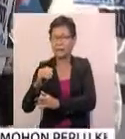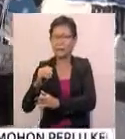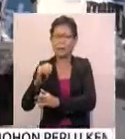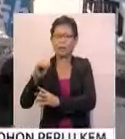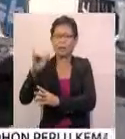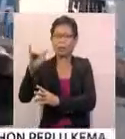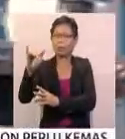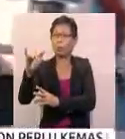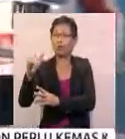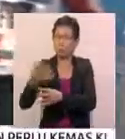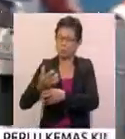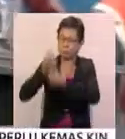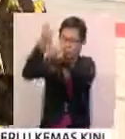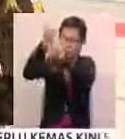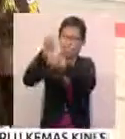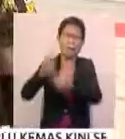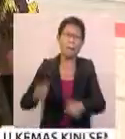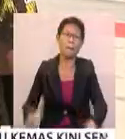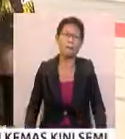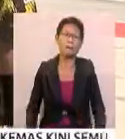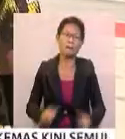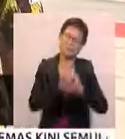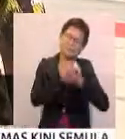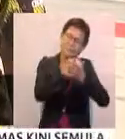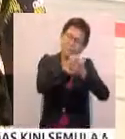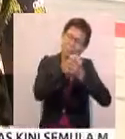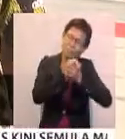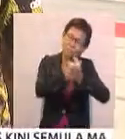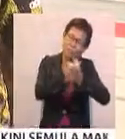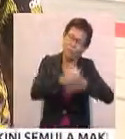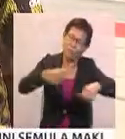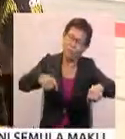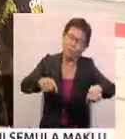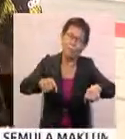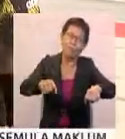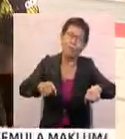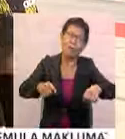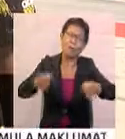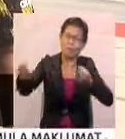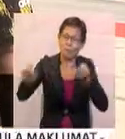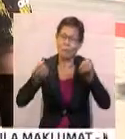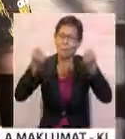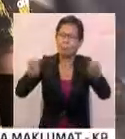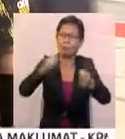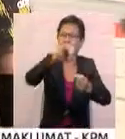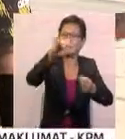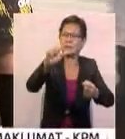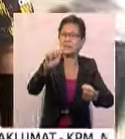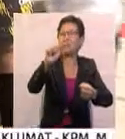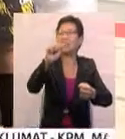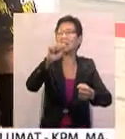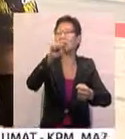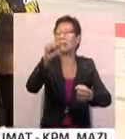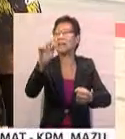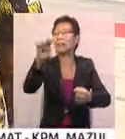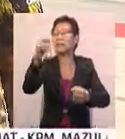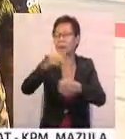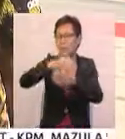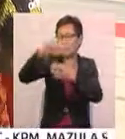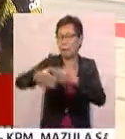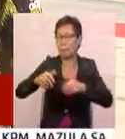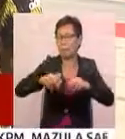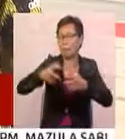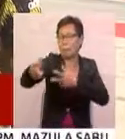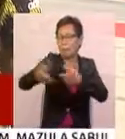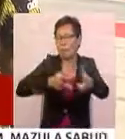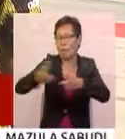Chen muncul juara. Tahniah kepada pelumba pemotoran empat roda negara Jaziman Jaafar telah menamatkan